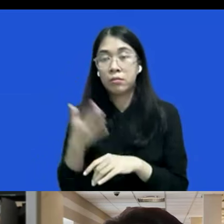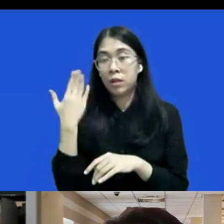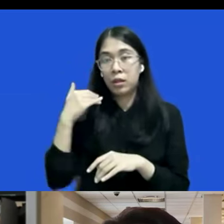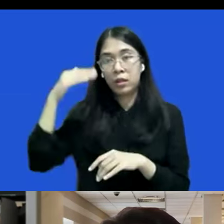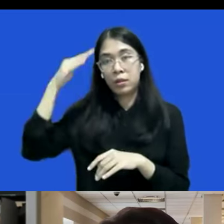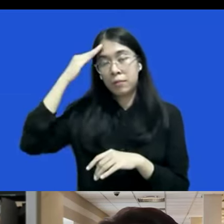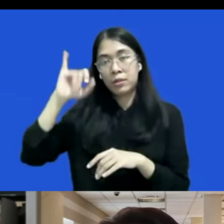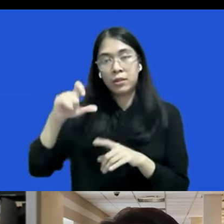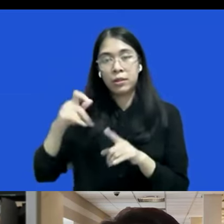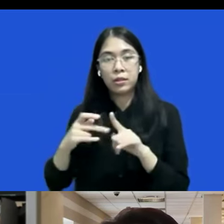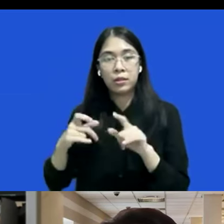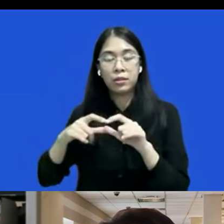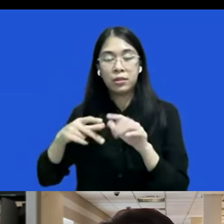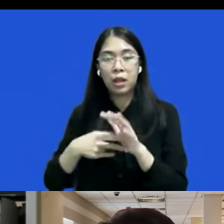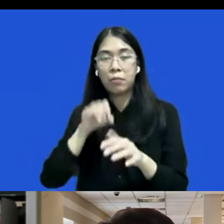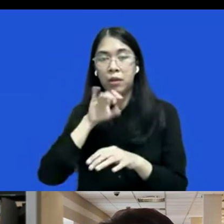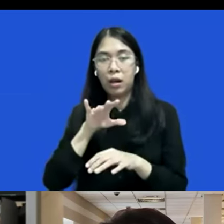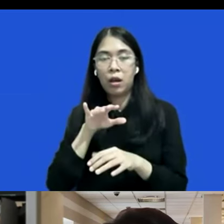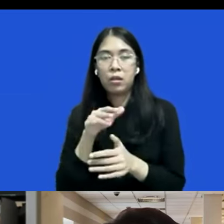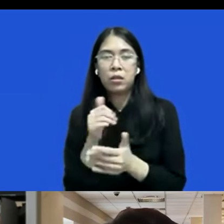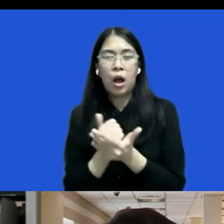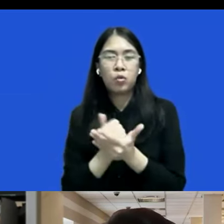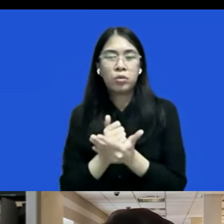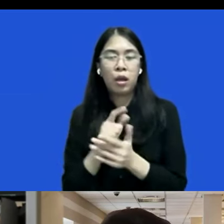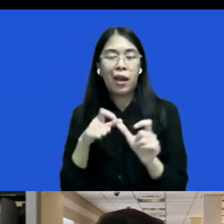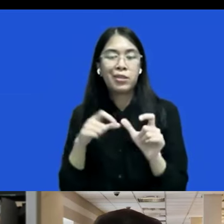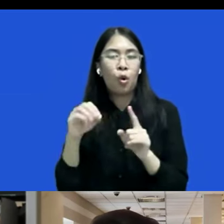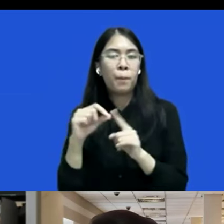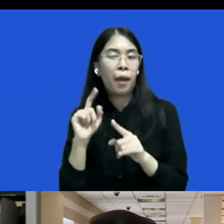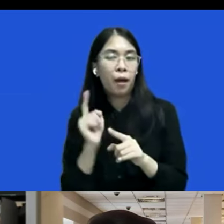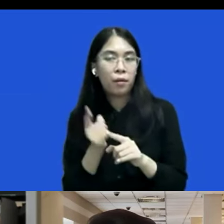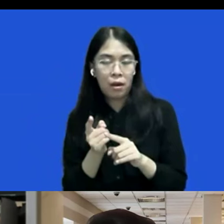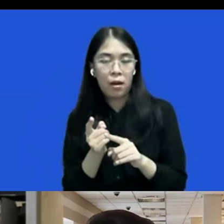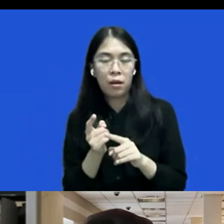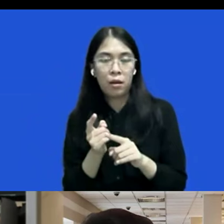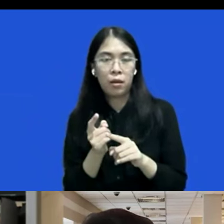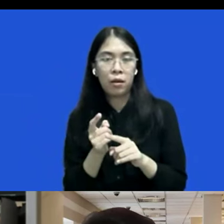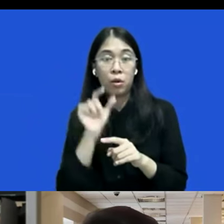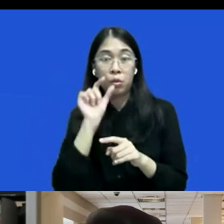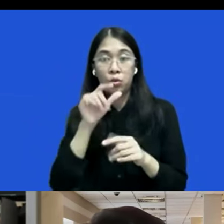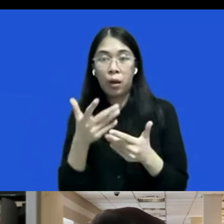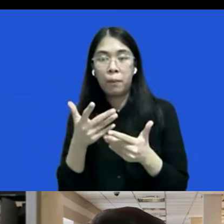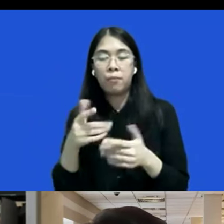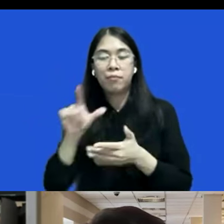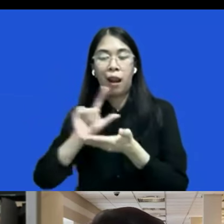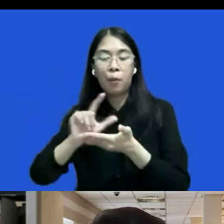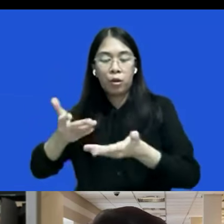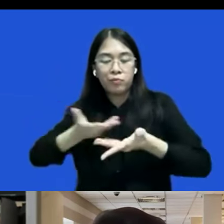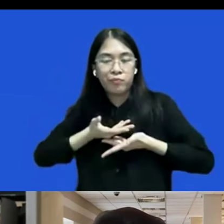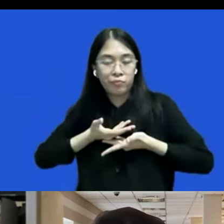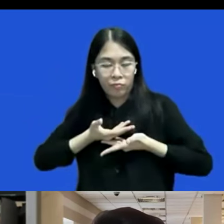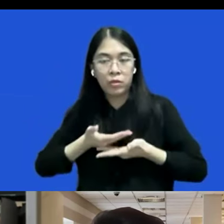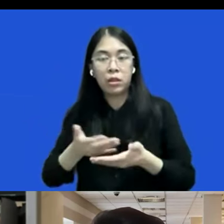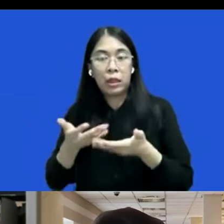ya sampaikan harusnya ada SOP dalam hal penerimaan laporan gitu ya, termasuk